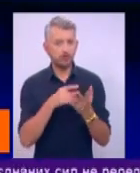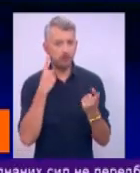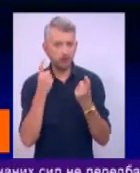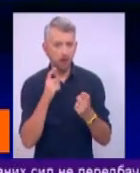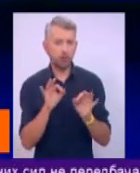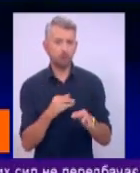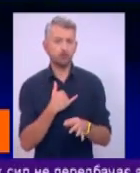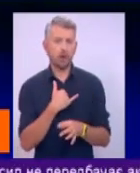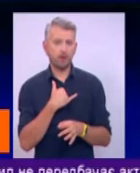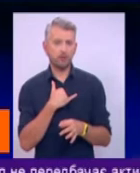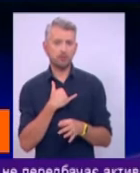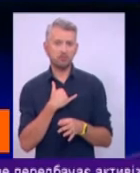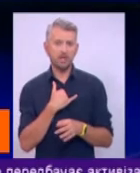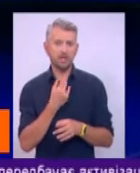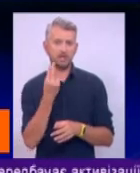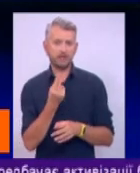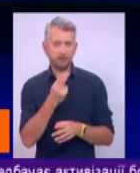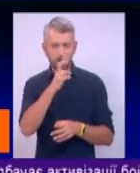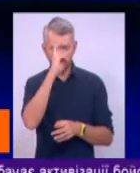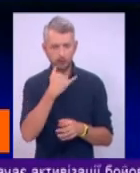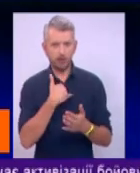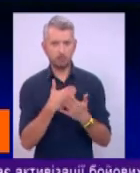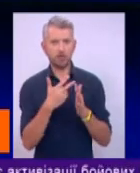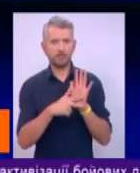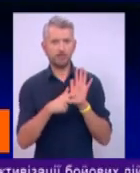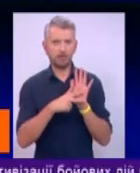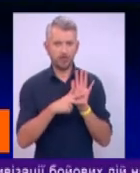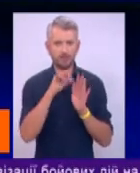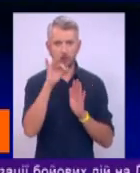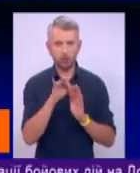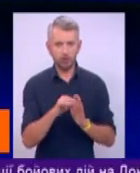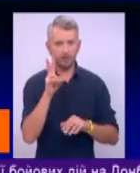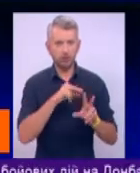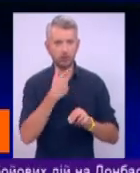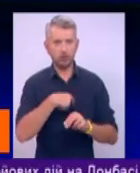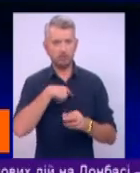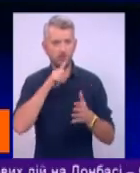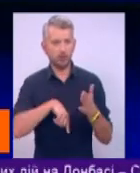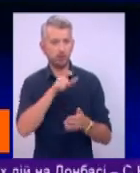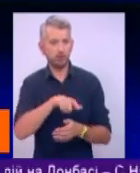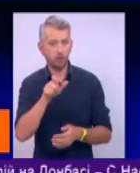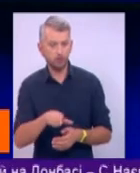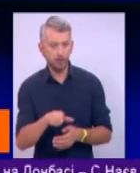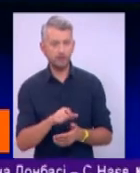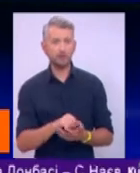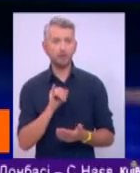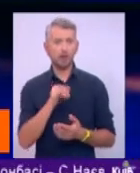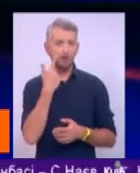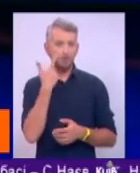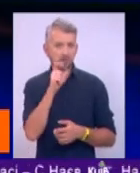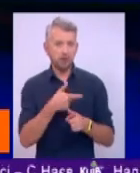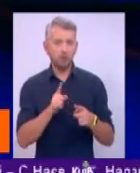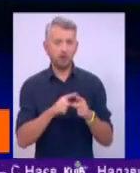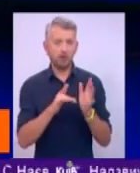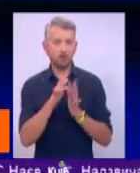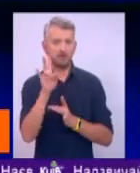світська держава, але у нас майже 80%, 70 чимось вважають себе віруючими людьми. І переважно це